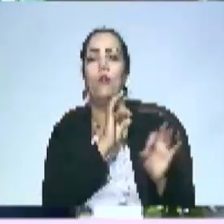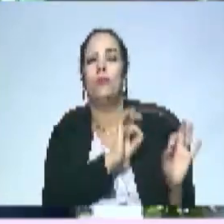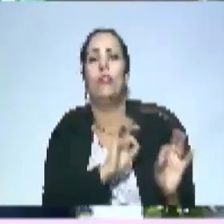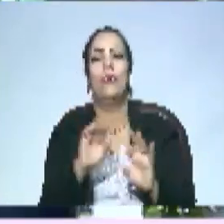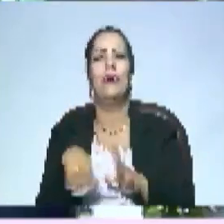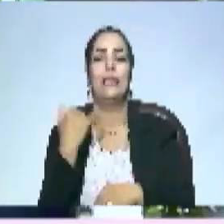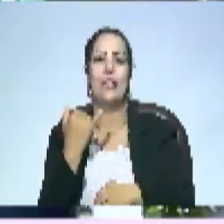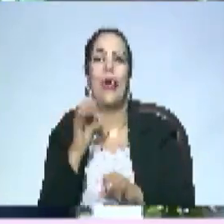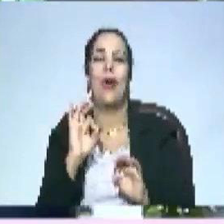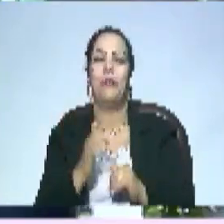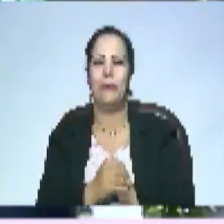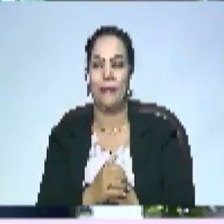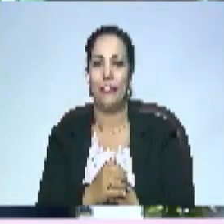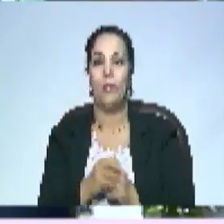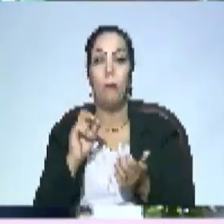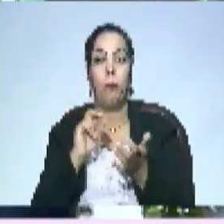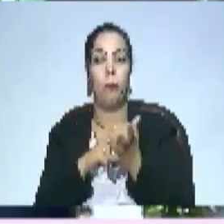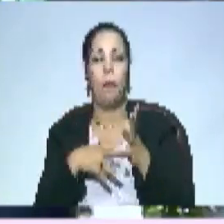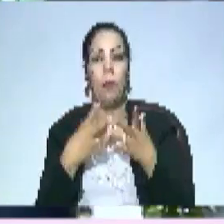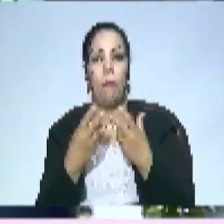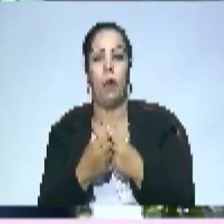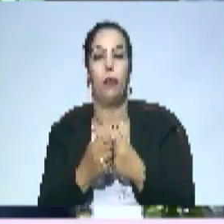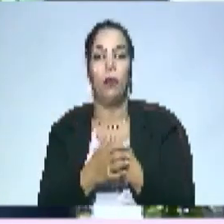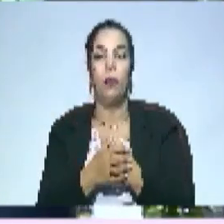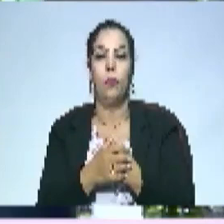منه. هناخد معانا